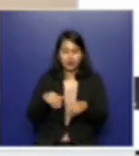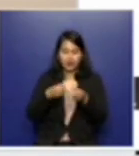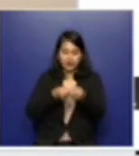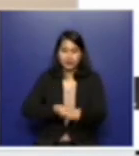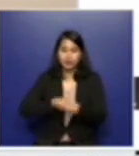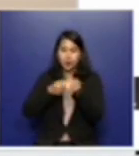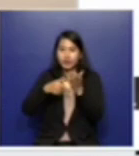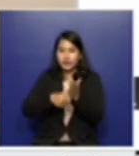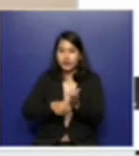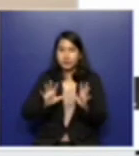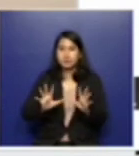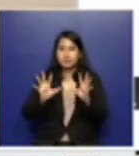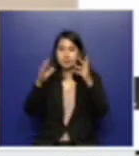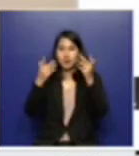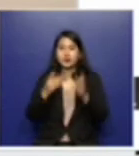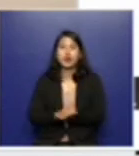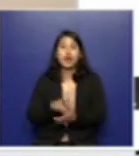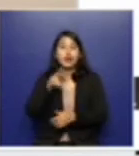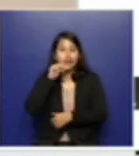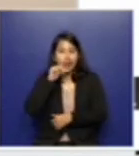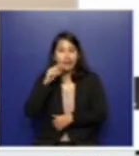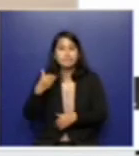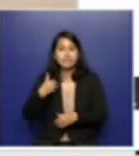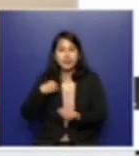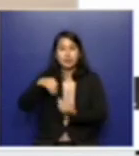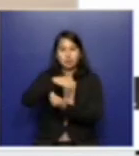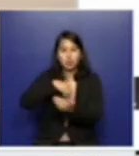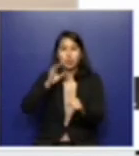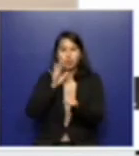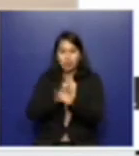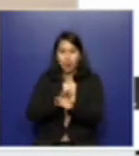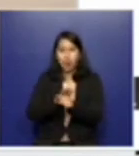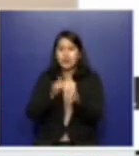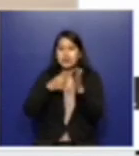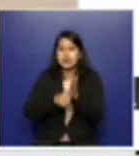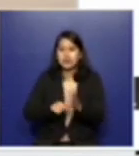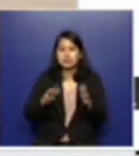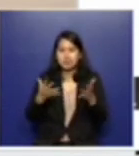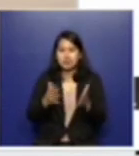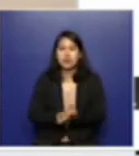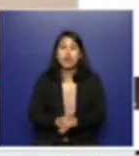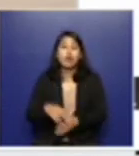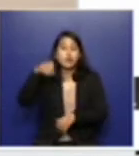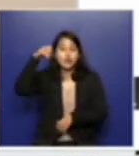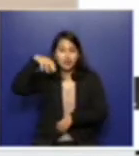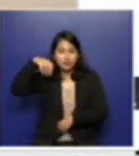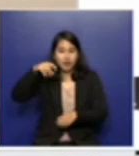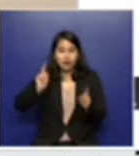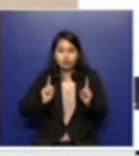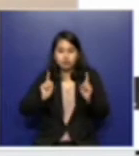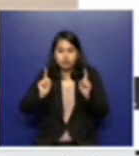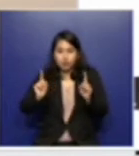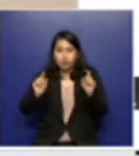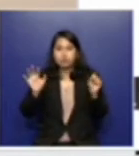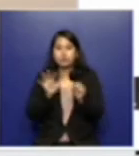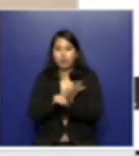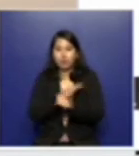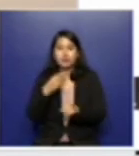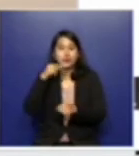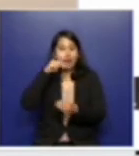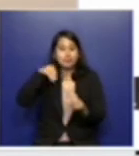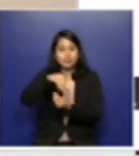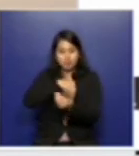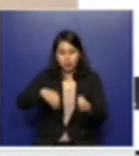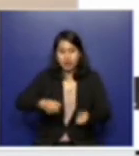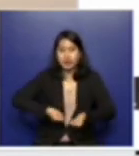น้ำไม่มีหนี้มีที่ทำกินถนนสู่นาไฟฟ้าสู่ไร่มีน้ำใช้เพื่อการเกษตรช